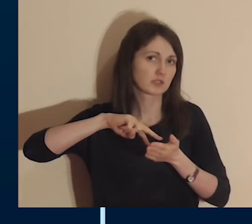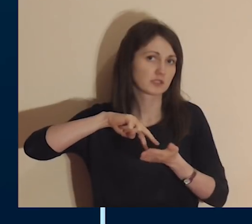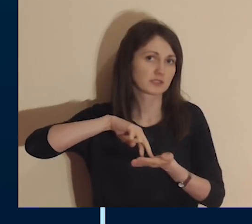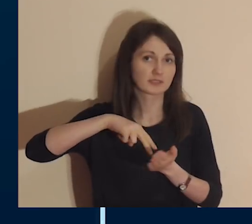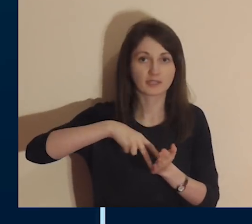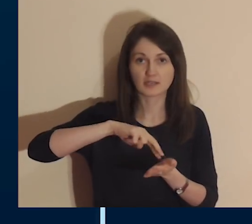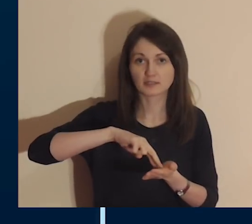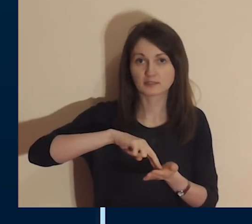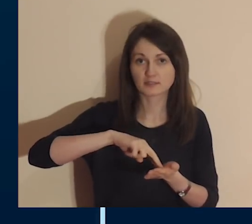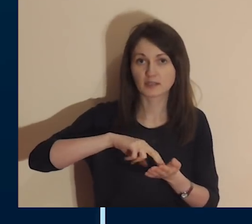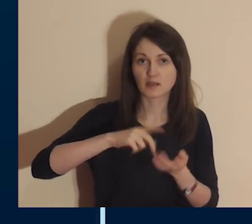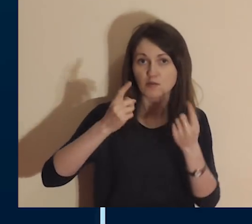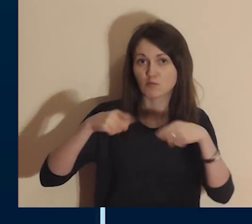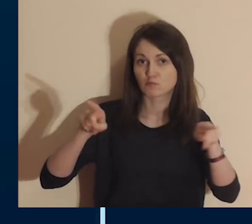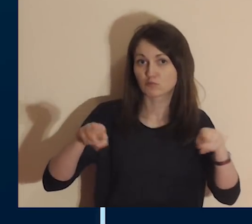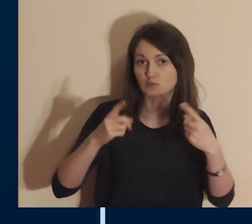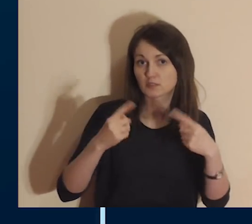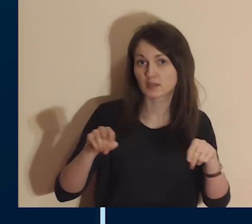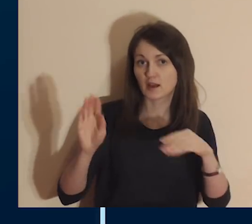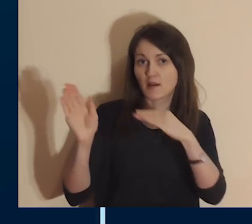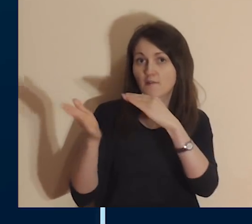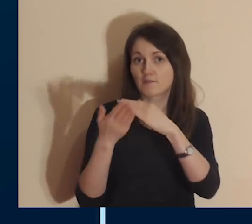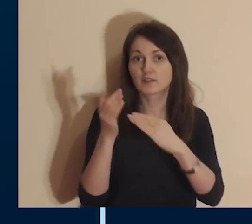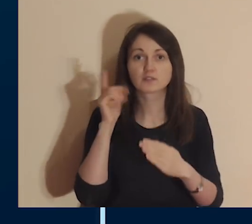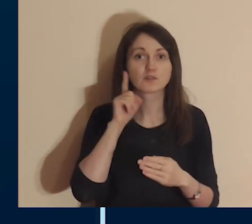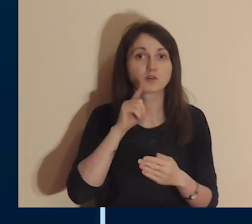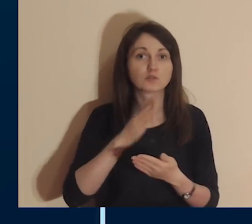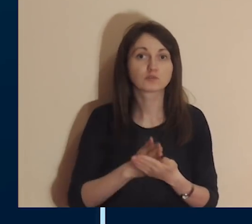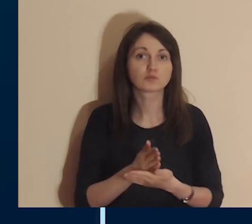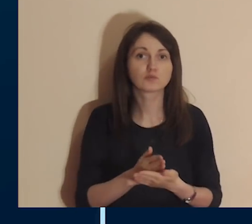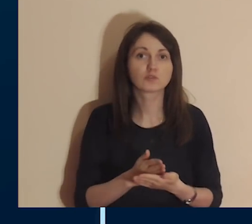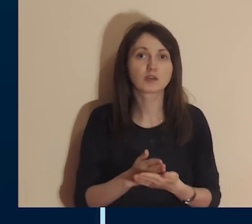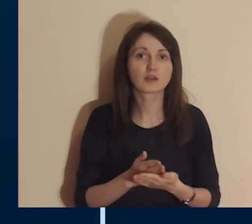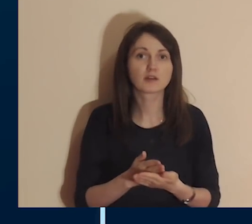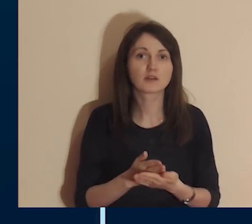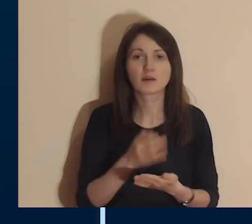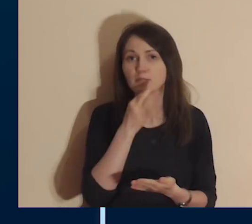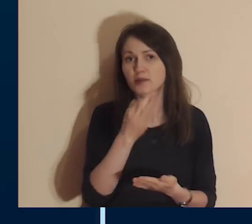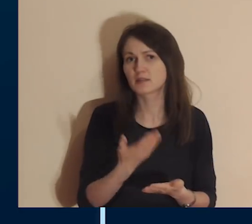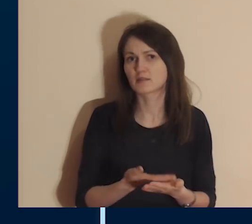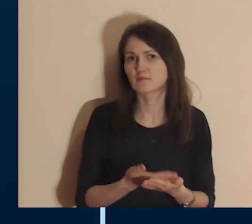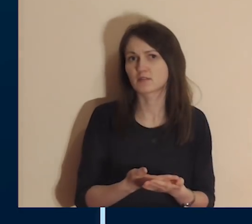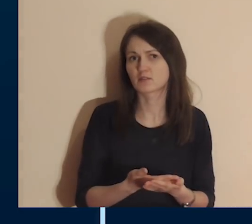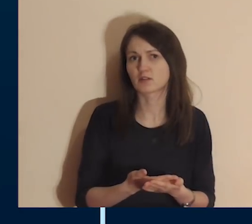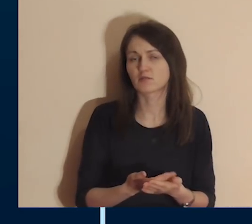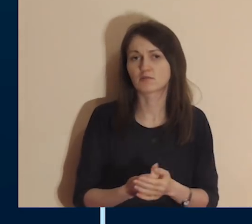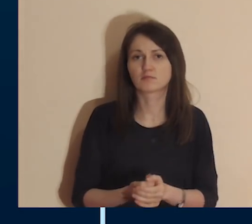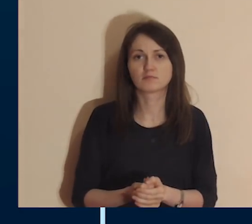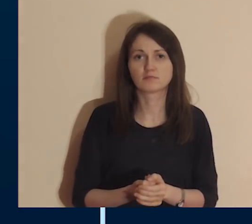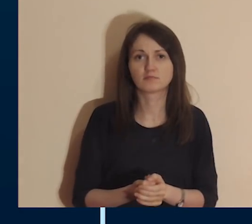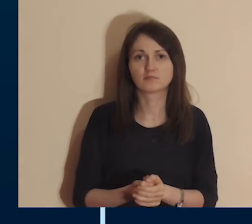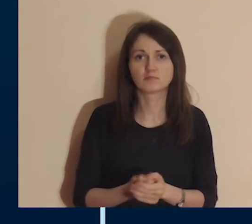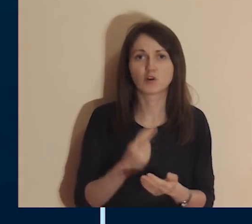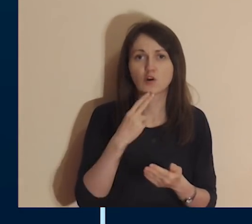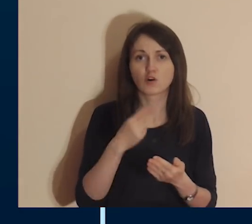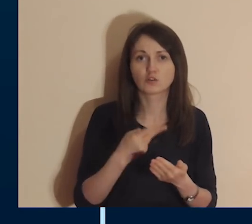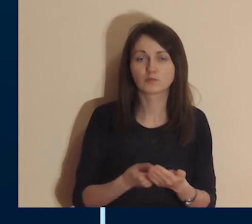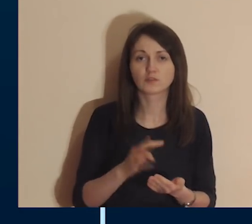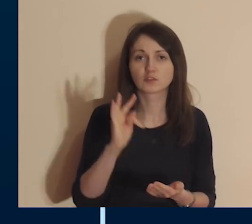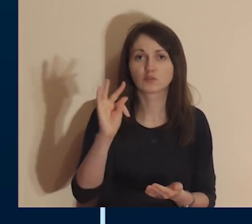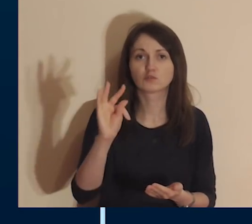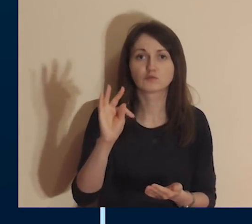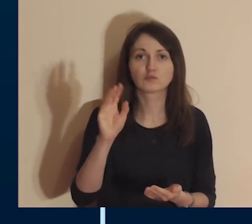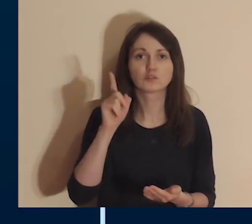tańce. Przywołał jednego ze sług i pytał go: co to ma znaczyć? Ten mu